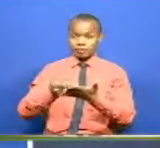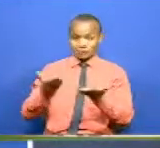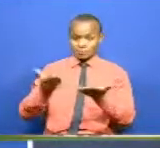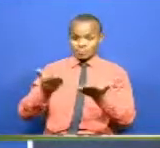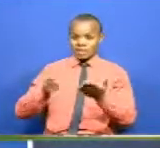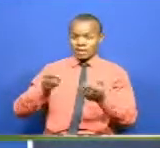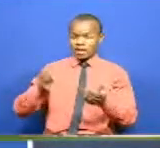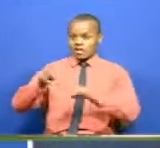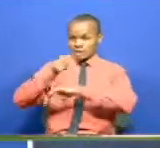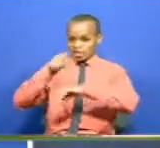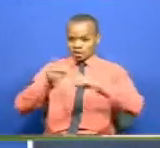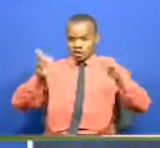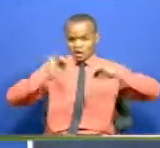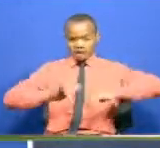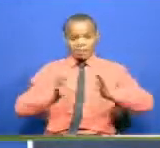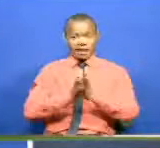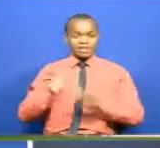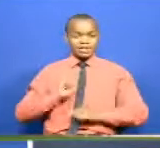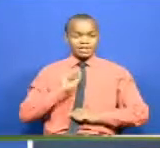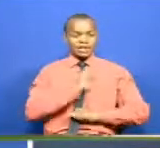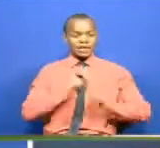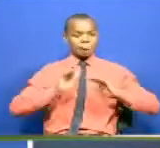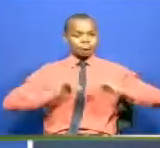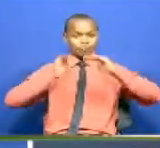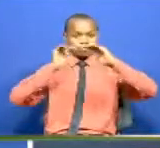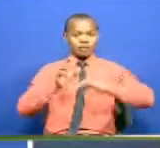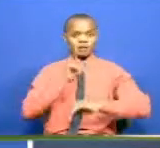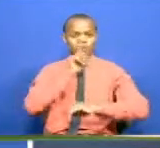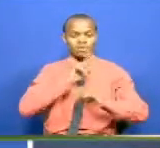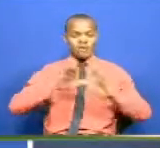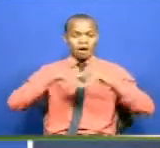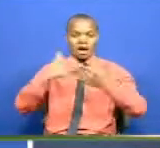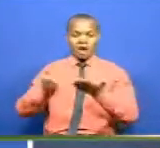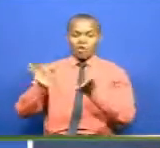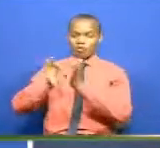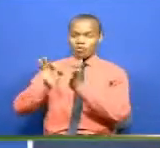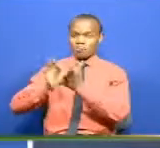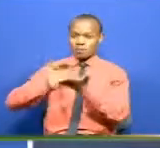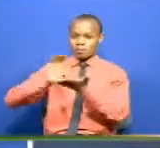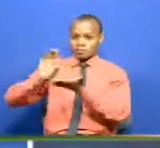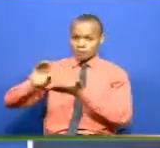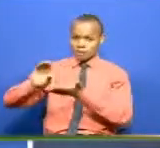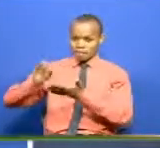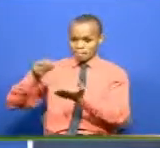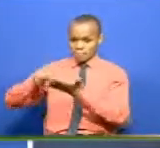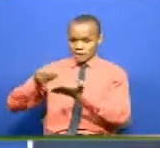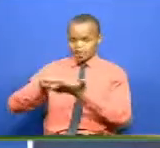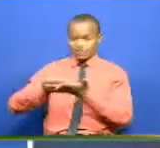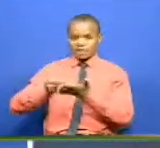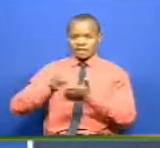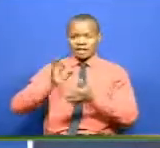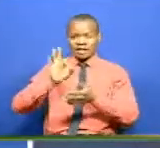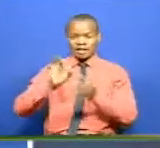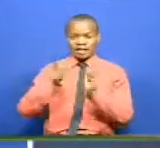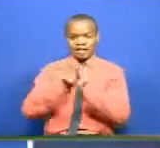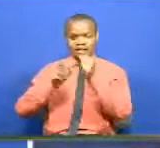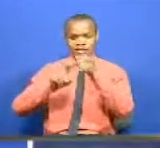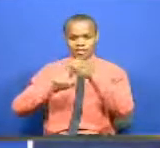mara nyingine tena liliahirisha mjadala huo kuhusu mfumo wa ugavi wa shilingi bilioni 316.